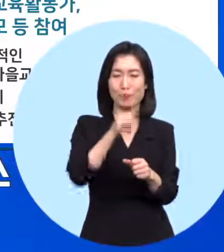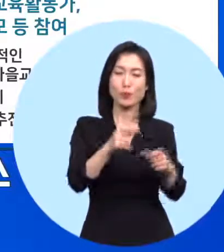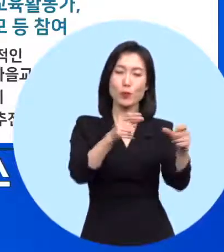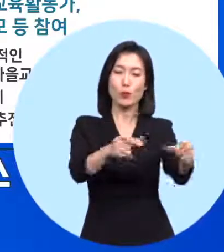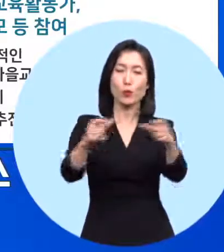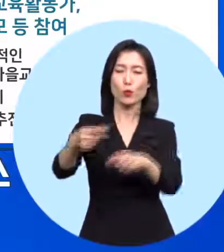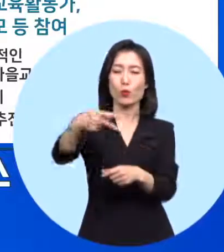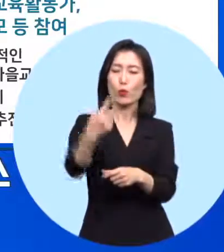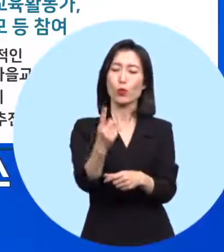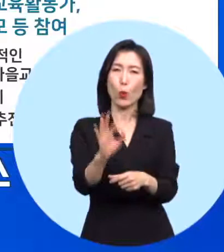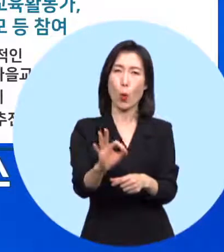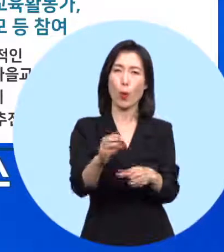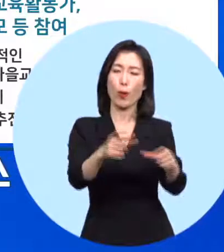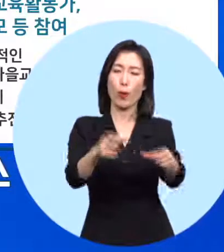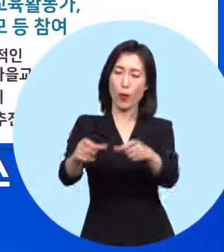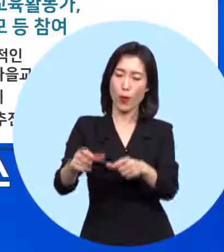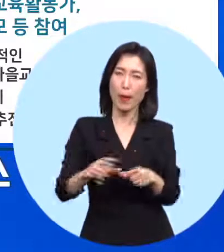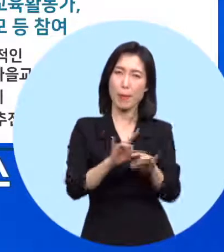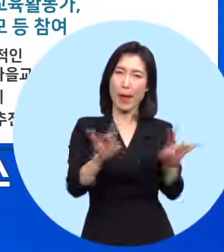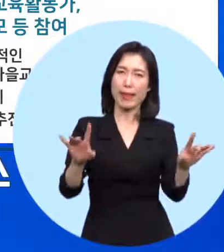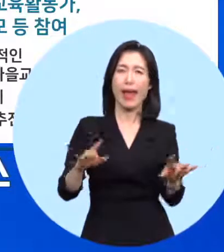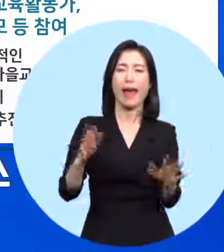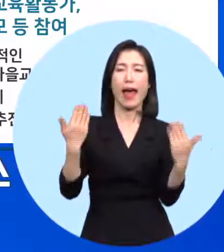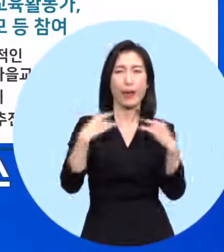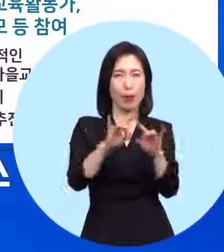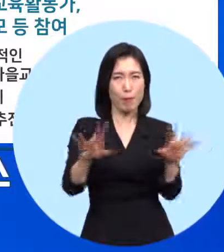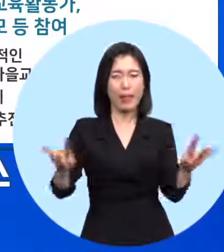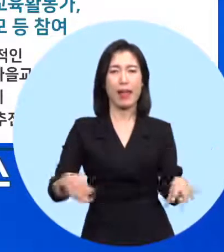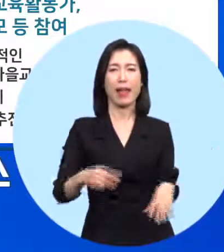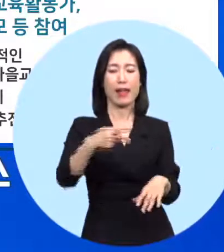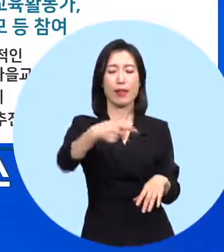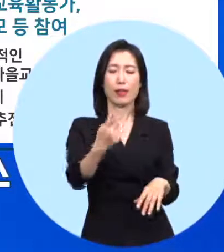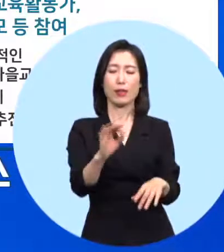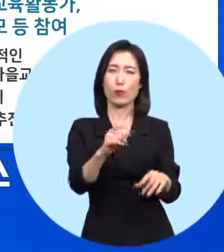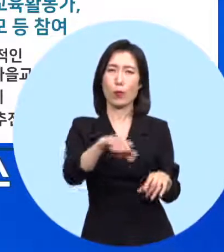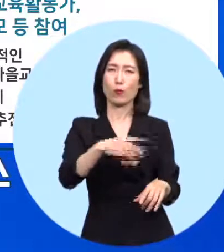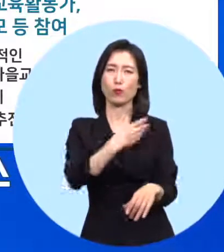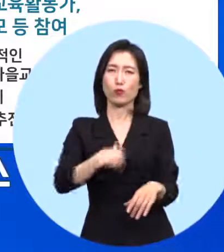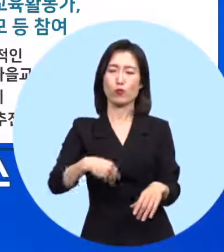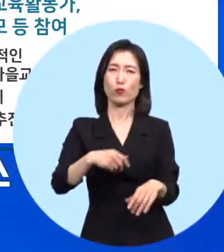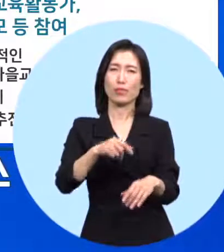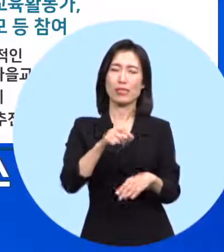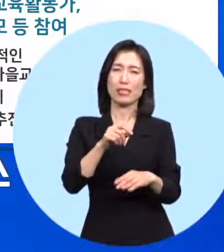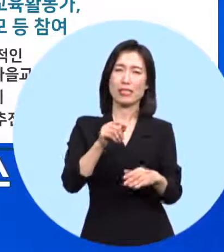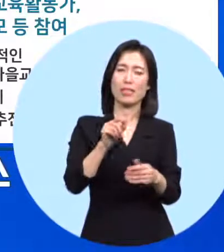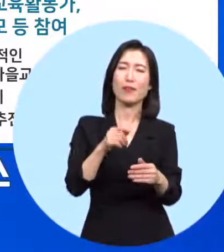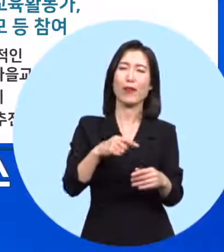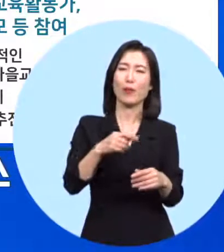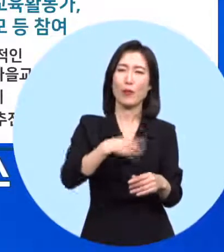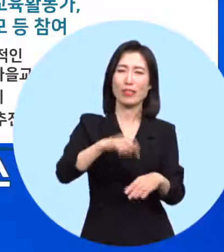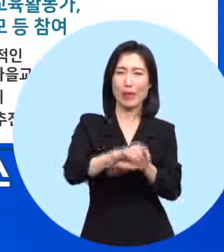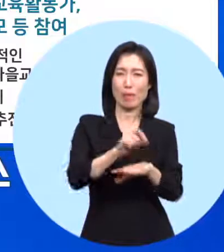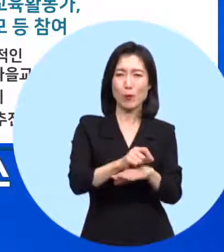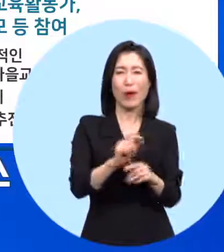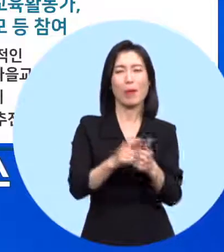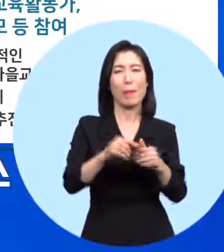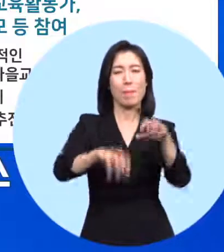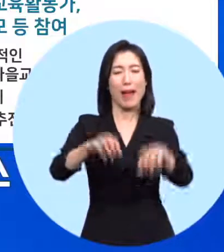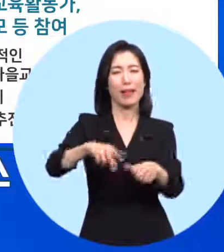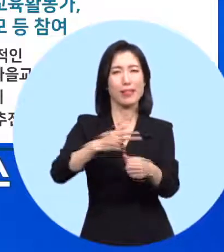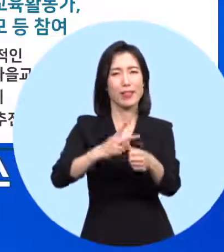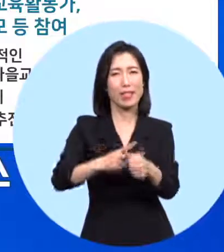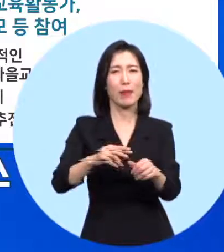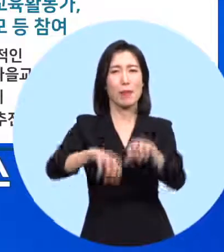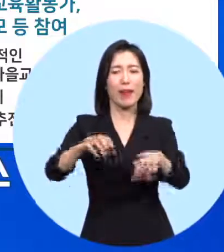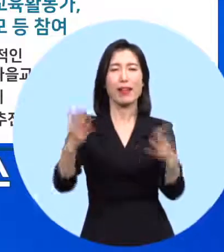그리고 학교, 동주민센터 그리고 마을교사 등등이 참여하는 마을교육